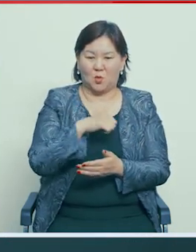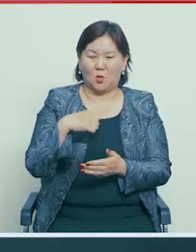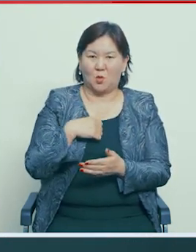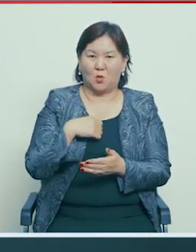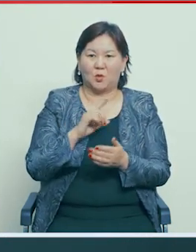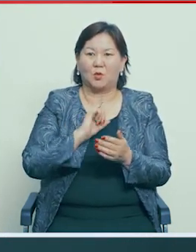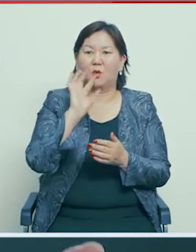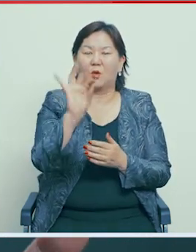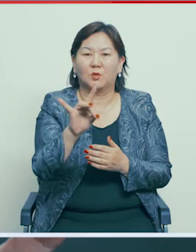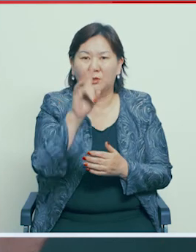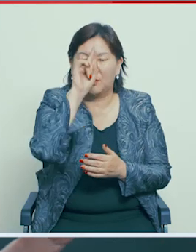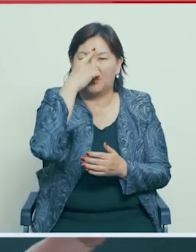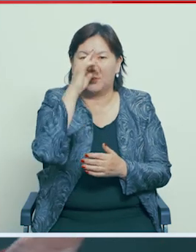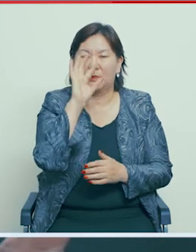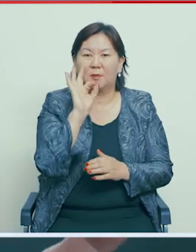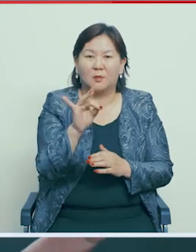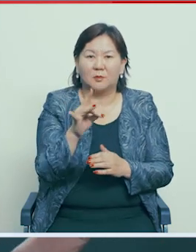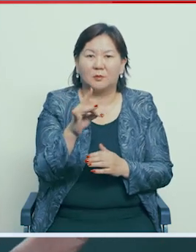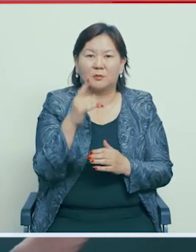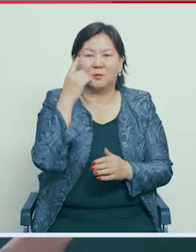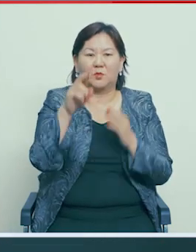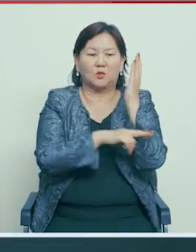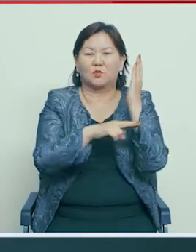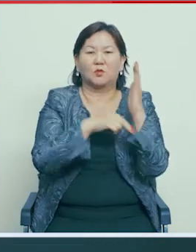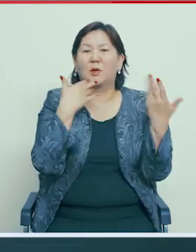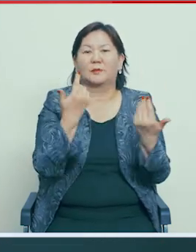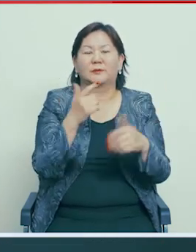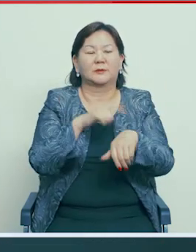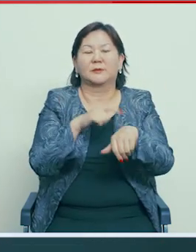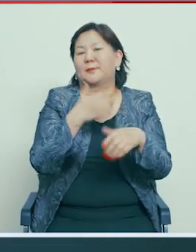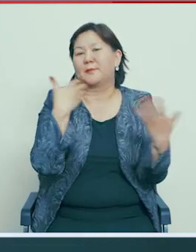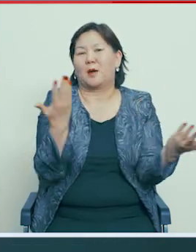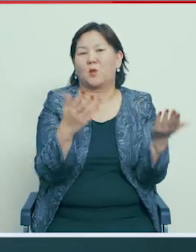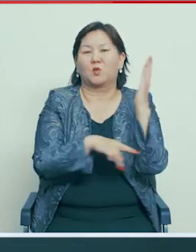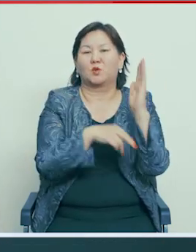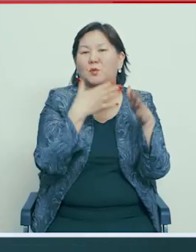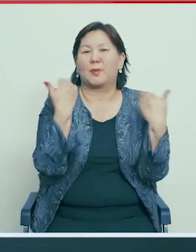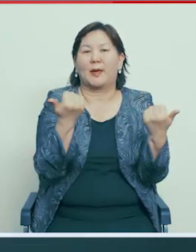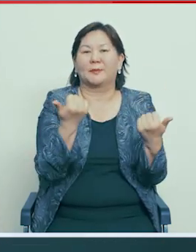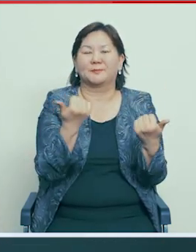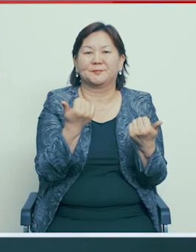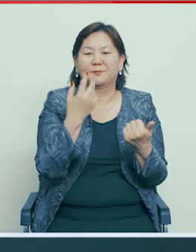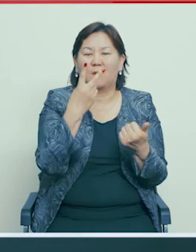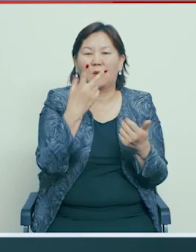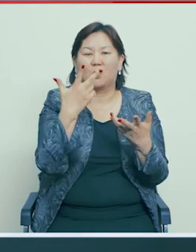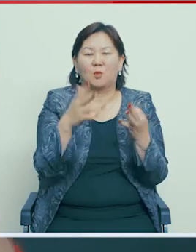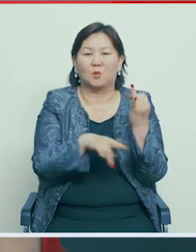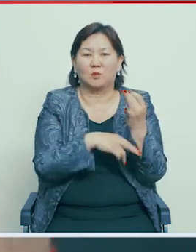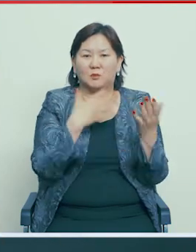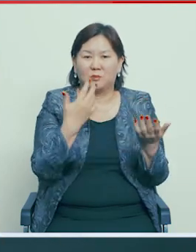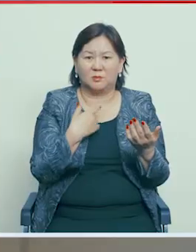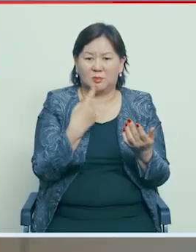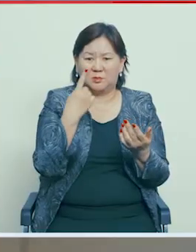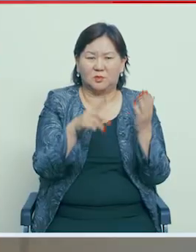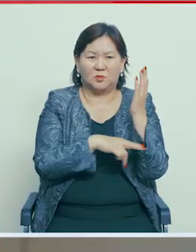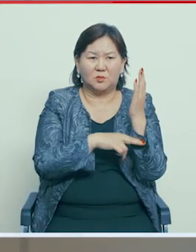дахиад ингээл очихд чинь өдрүүд байхгүй. Одоо тэдэнд ингээд ийм одоо 2-3 шинжилгээний өдөр. Би тэр нэг